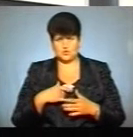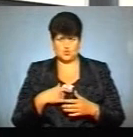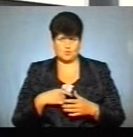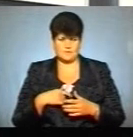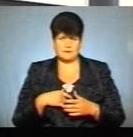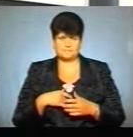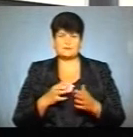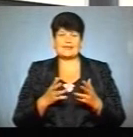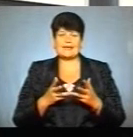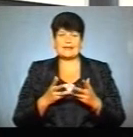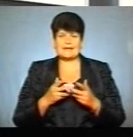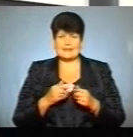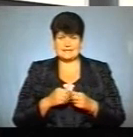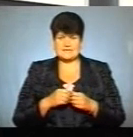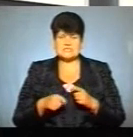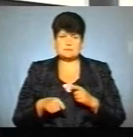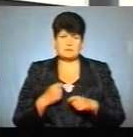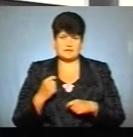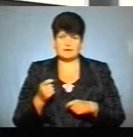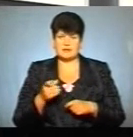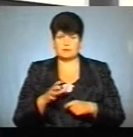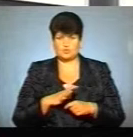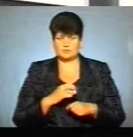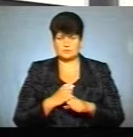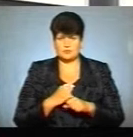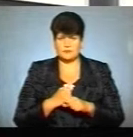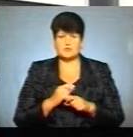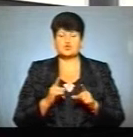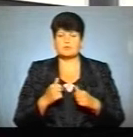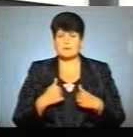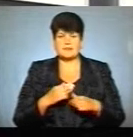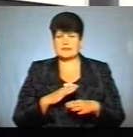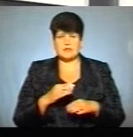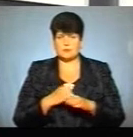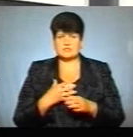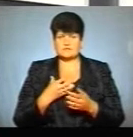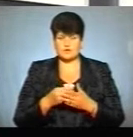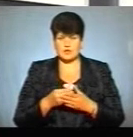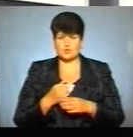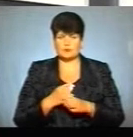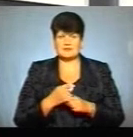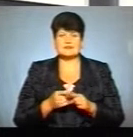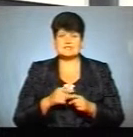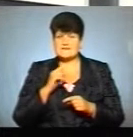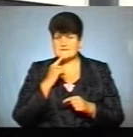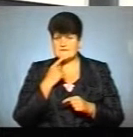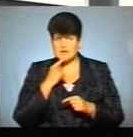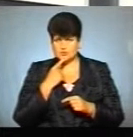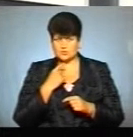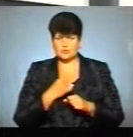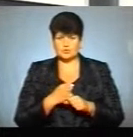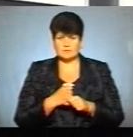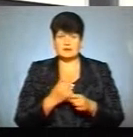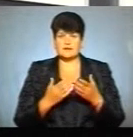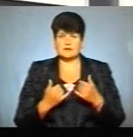от кількість збитків, які би були завдані, якщо б ми не робили своєї роботи. Хоч це дуже важко достеменно зробити.